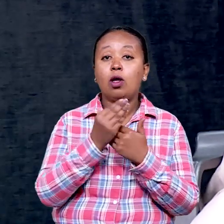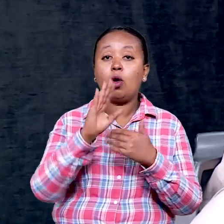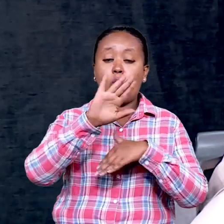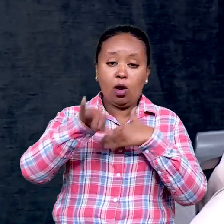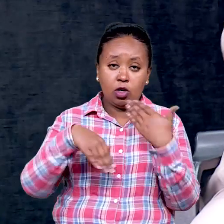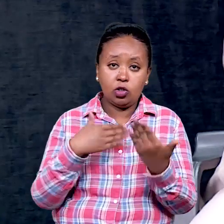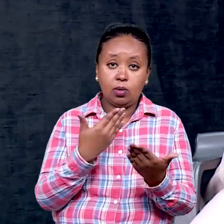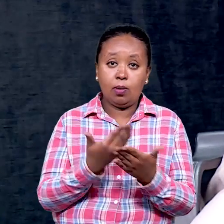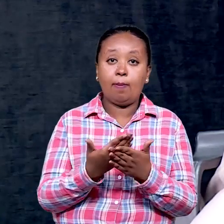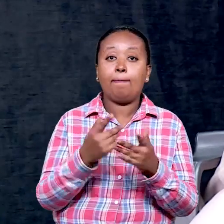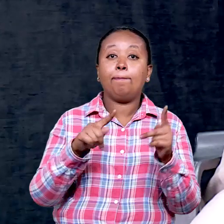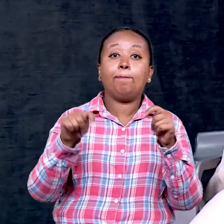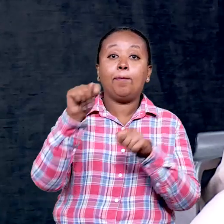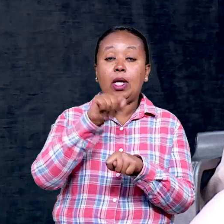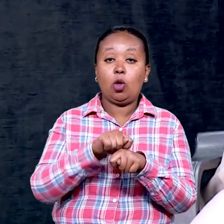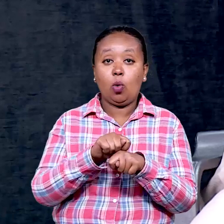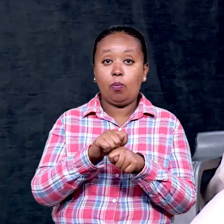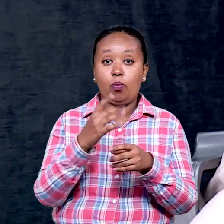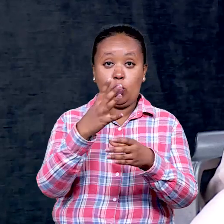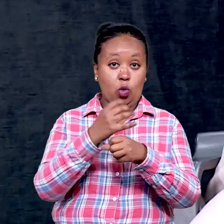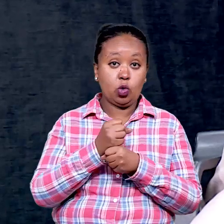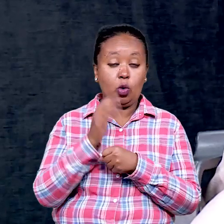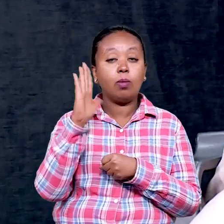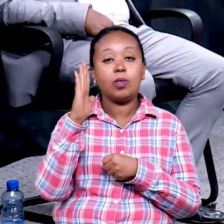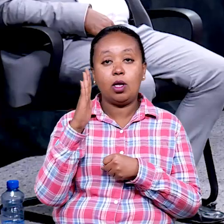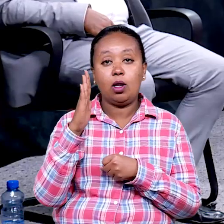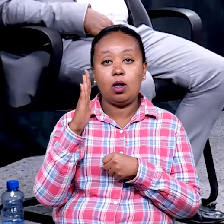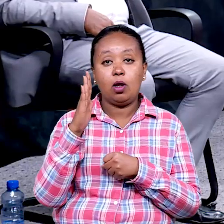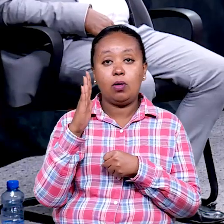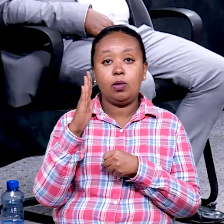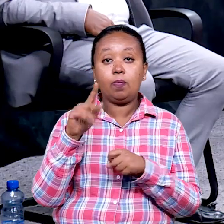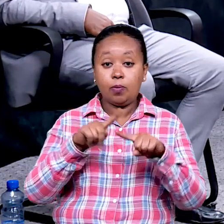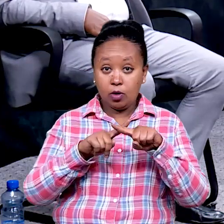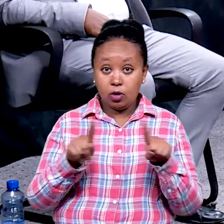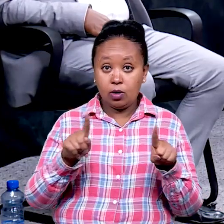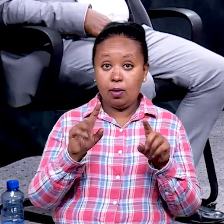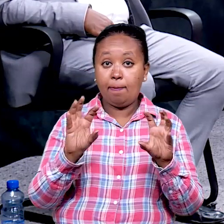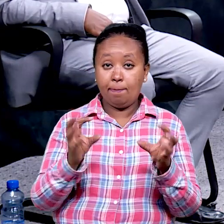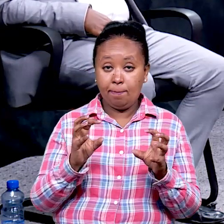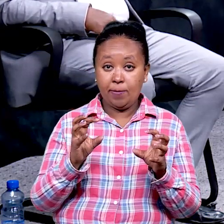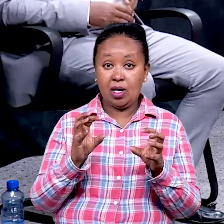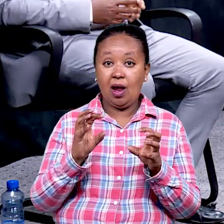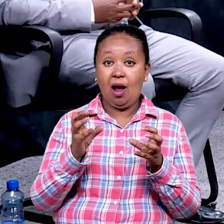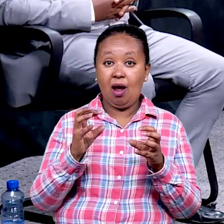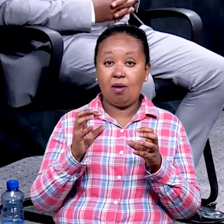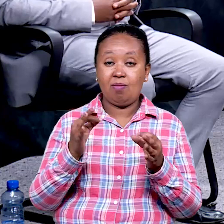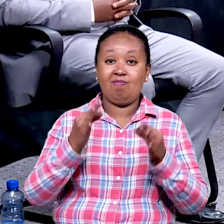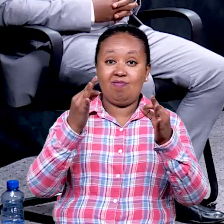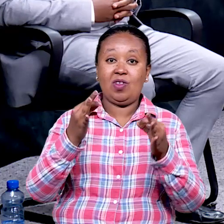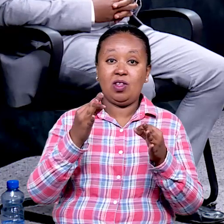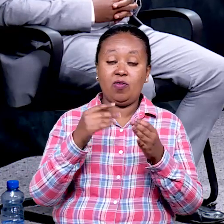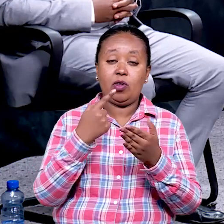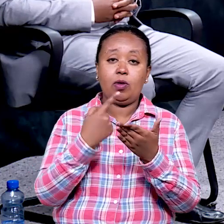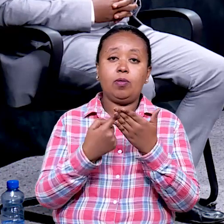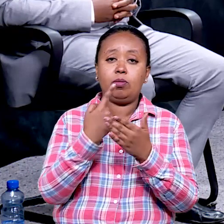ሁኔታ ሁላችንም በየተቋማቱ የምንወስደው ይመስለኛል እሱን። ሶ ግን ሚዲያው